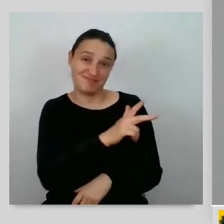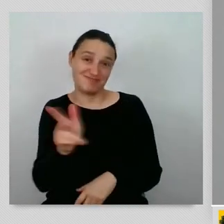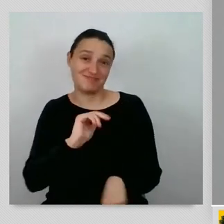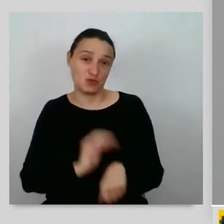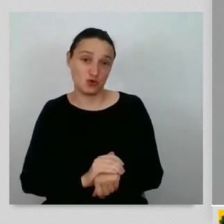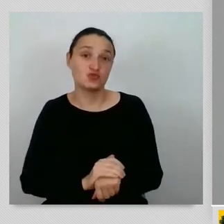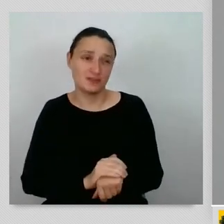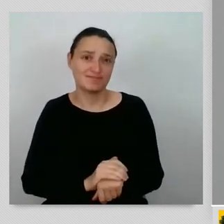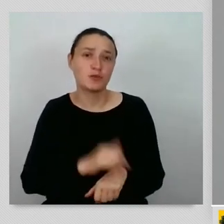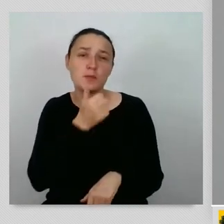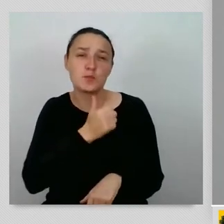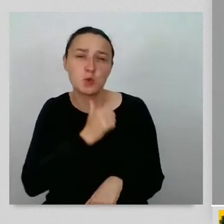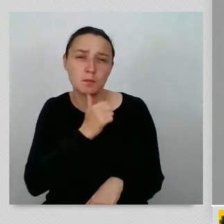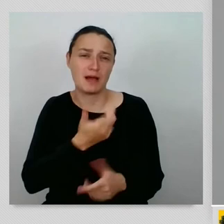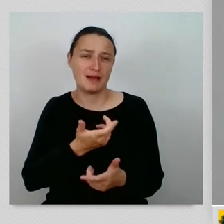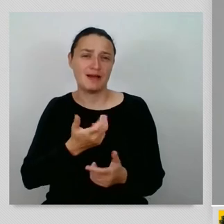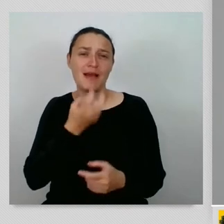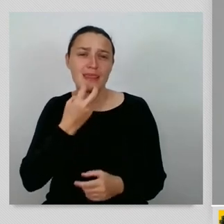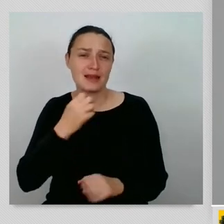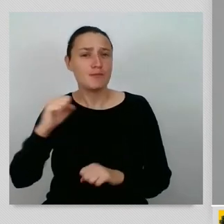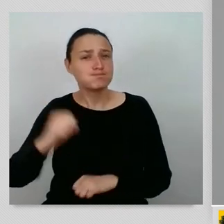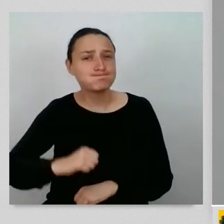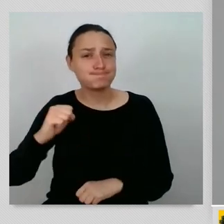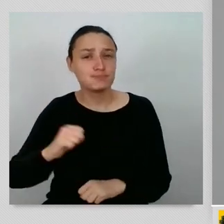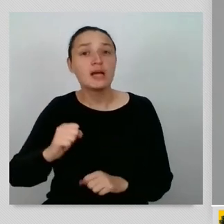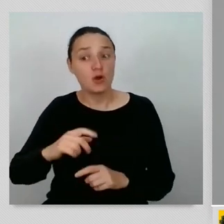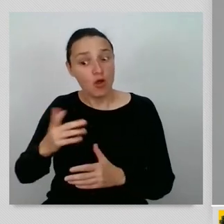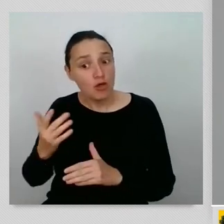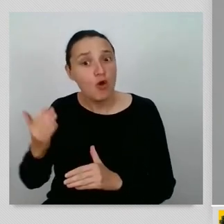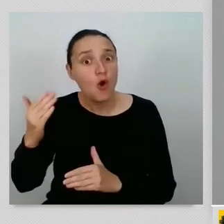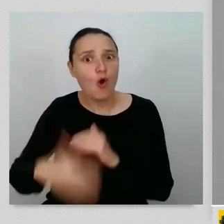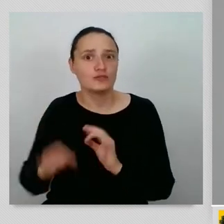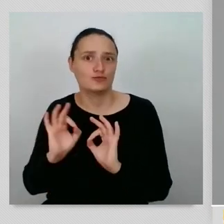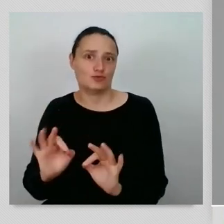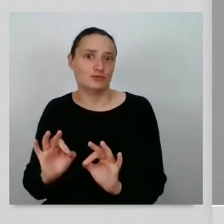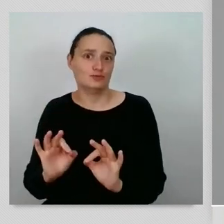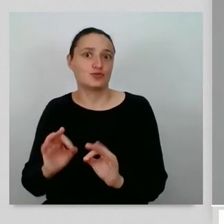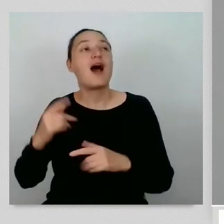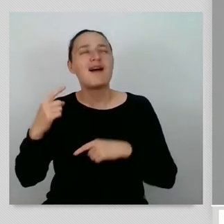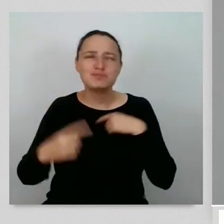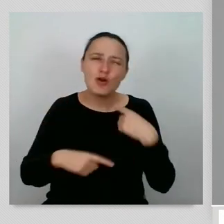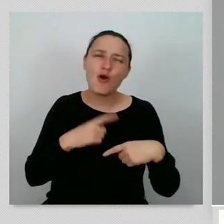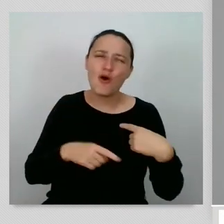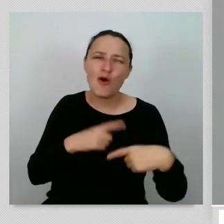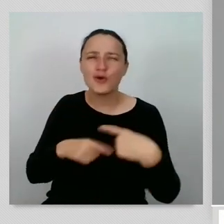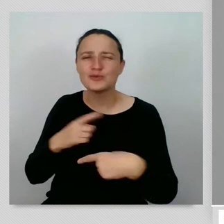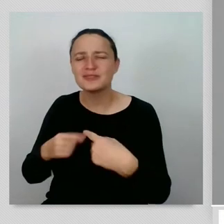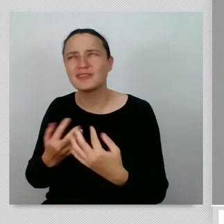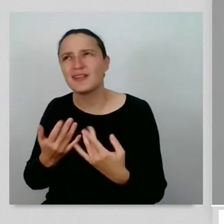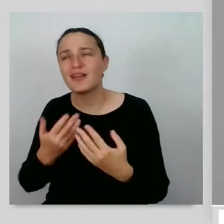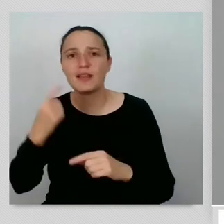ona zakończyła się szczęśliwie wreszcie, aczkolwiek no, sam ten proces, jak ona była prowadzona, też